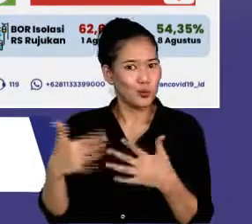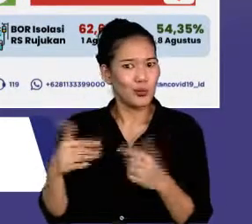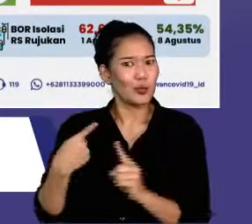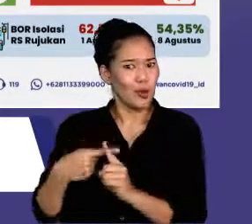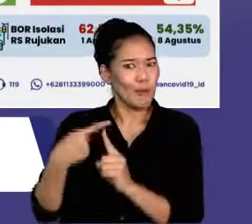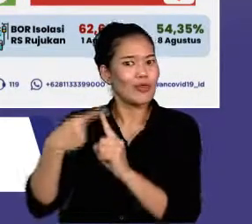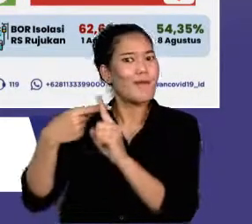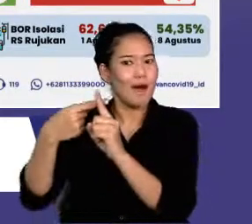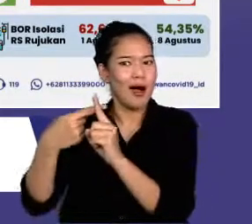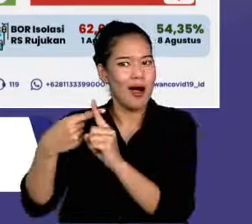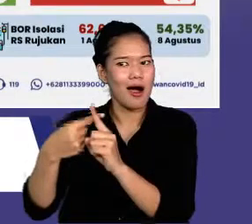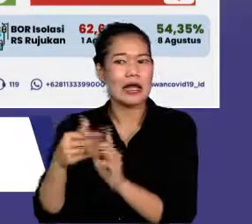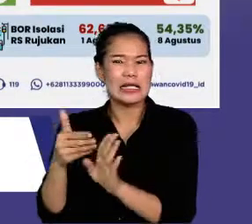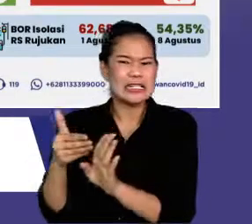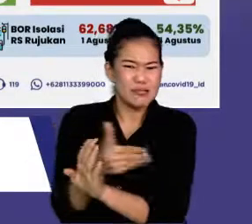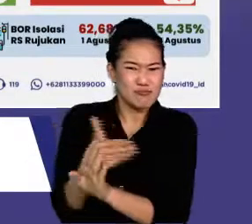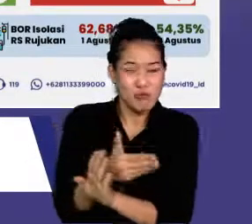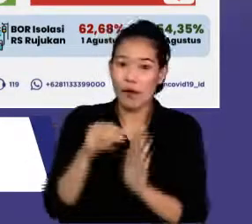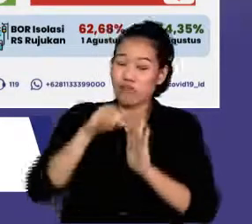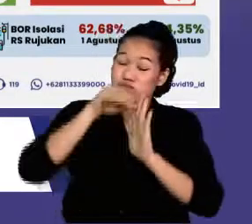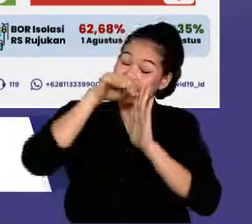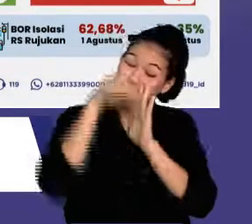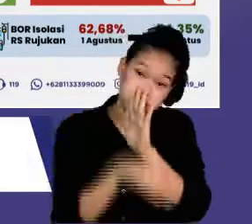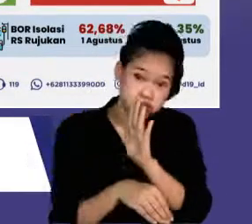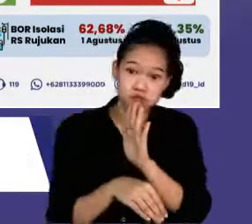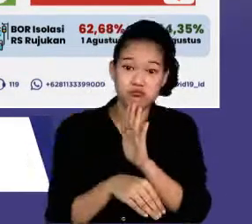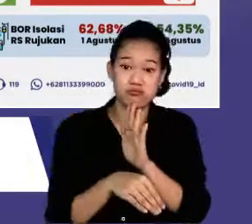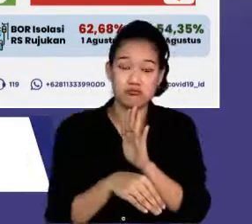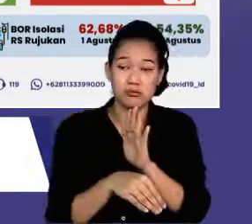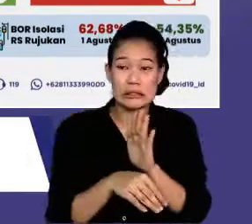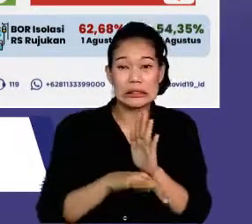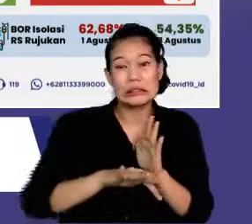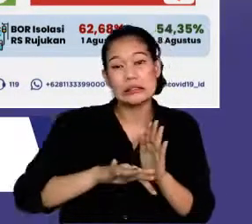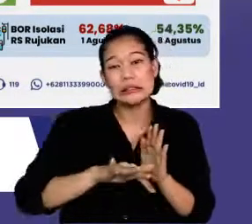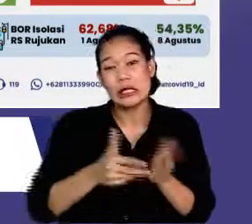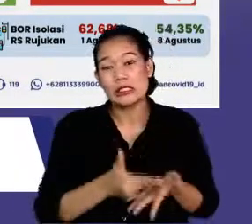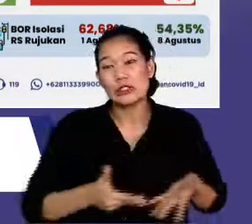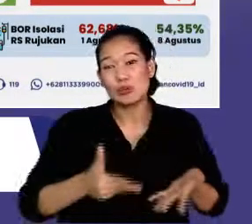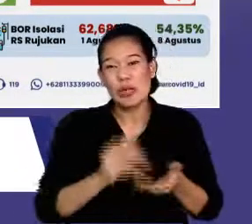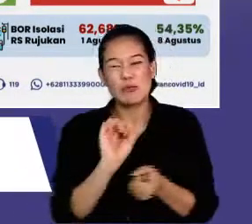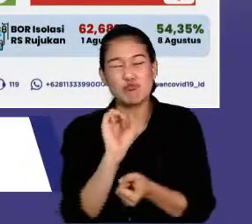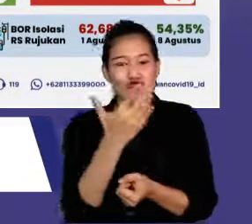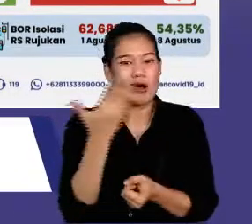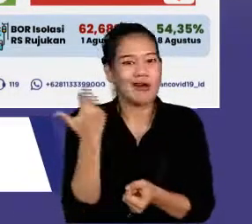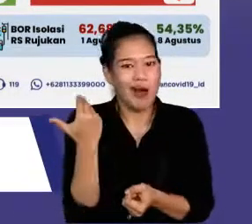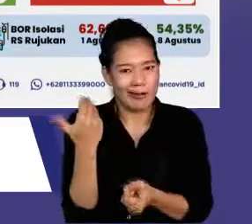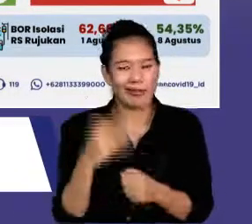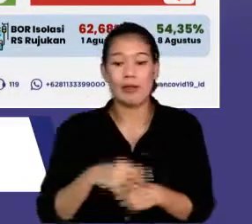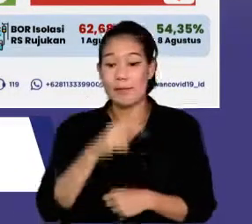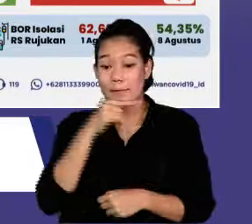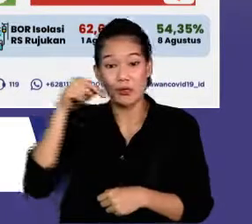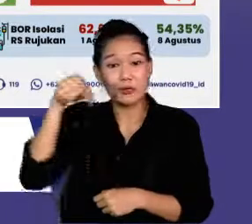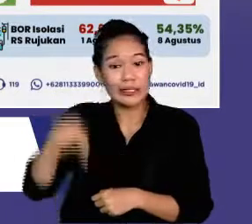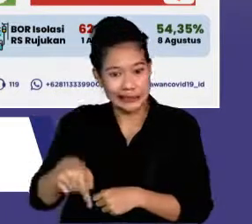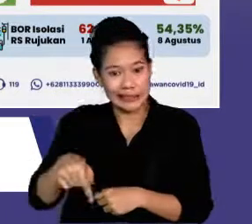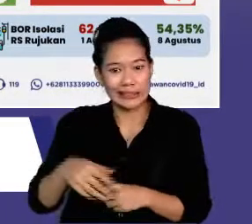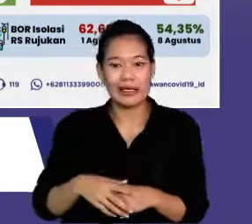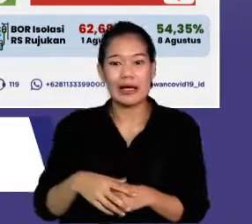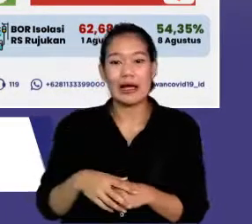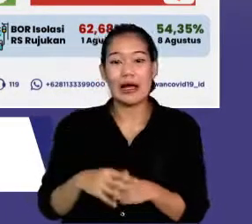peningkatan setelah sempat menurun tajam selama periode lonjakan kasus lalu di minggu ini